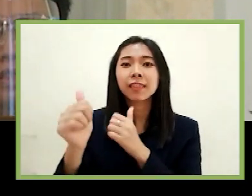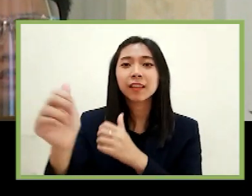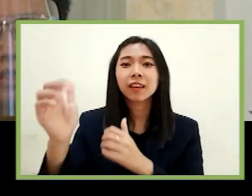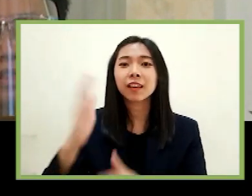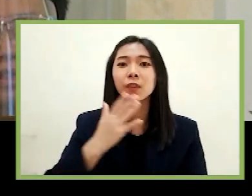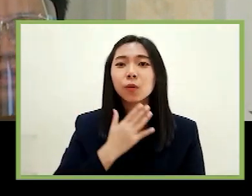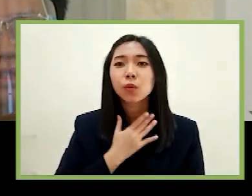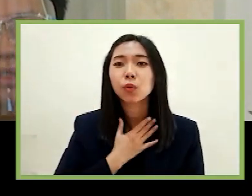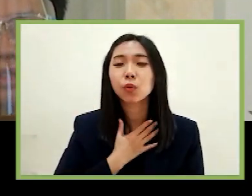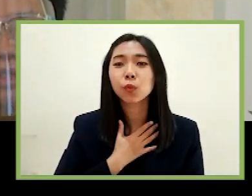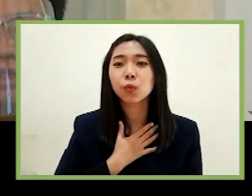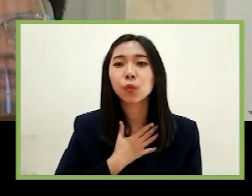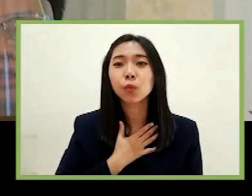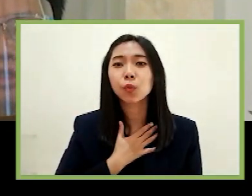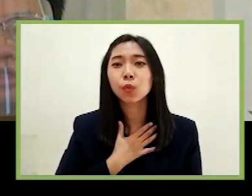mengikutiku